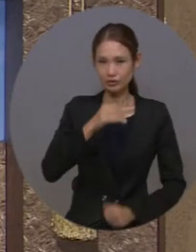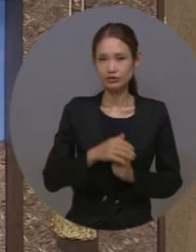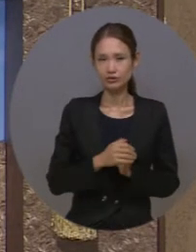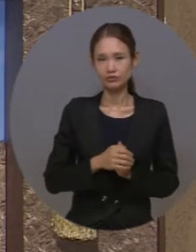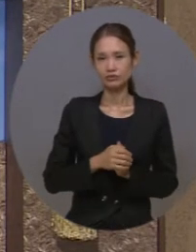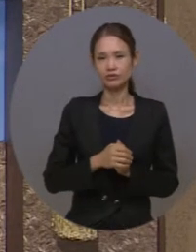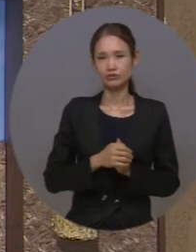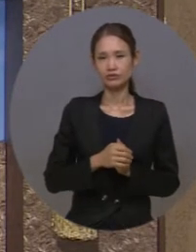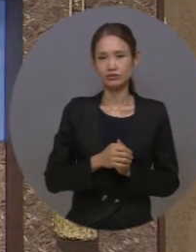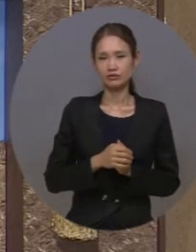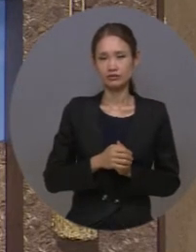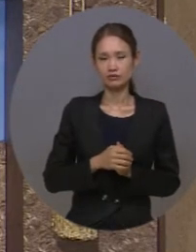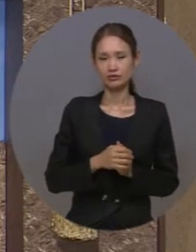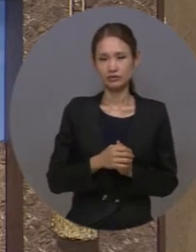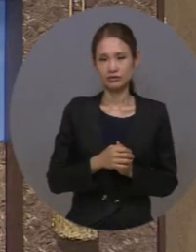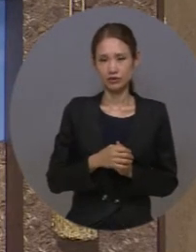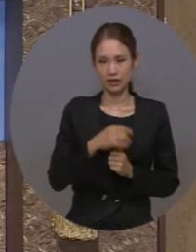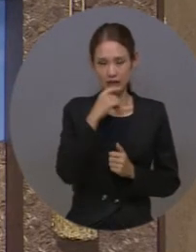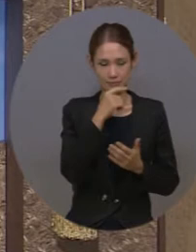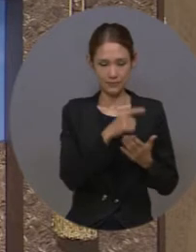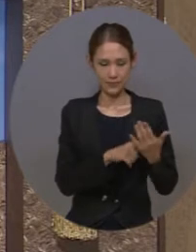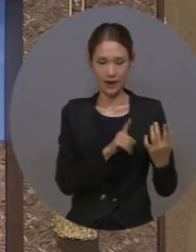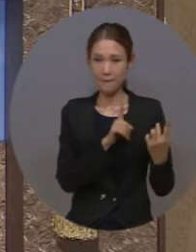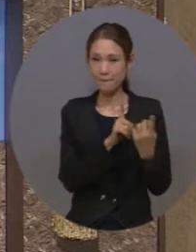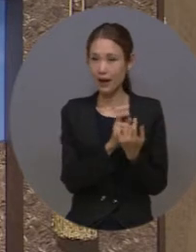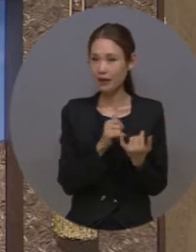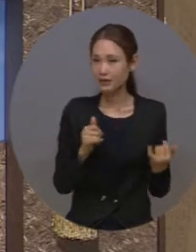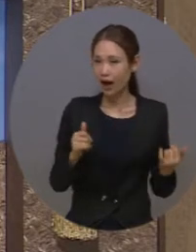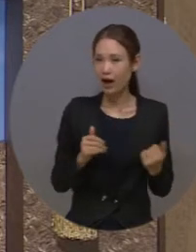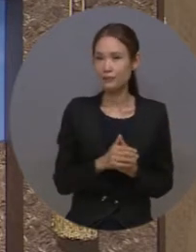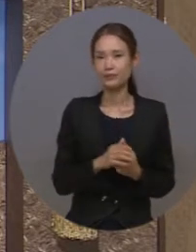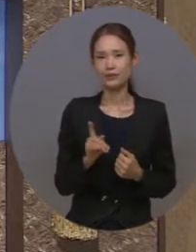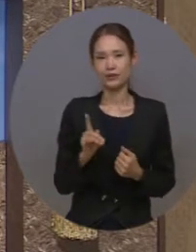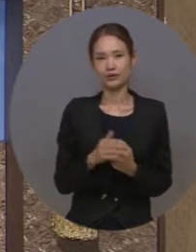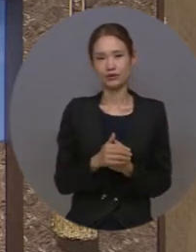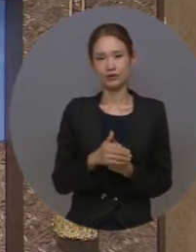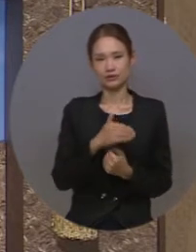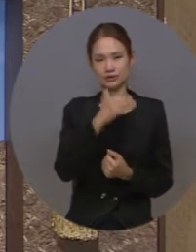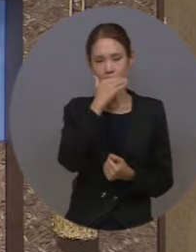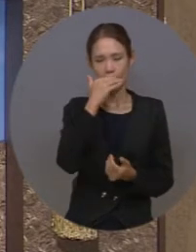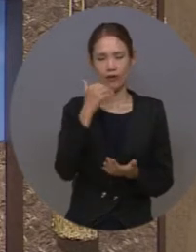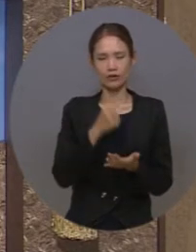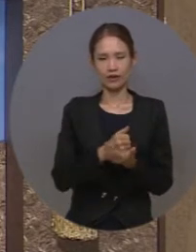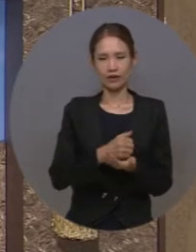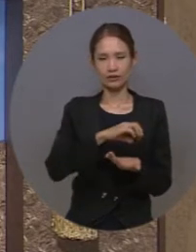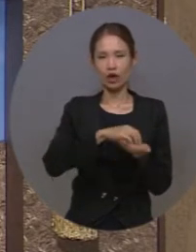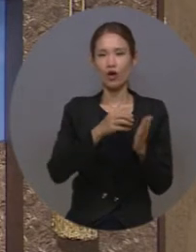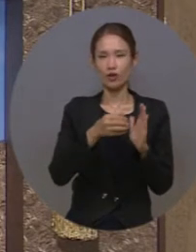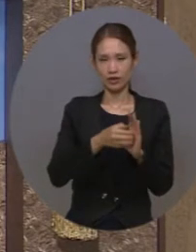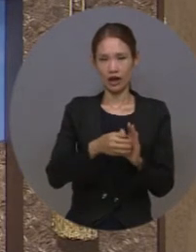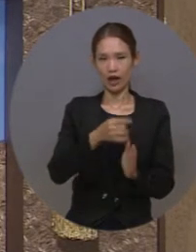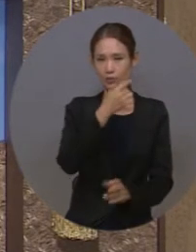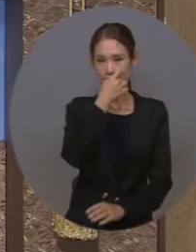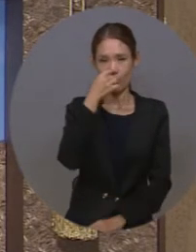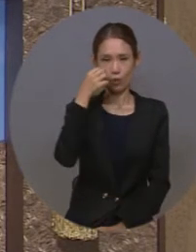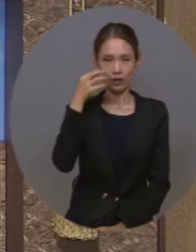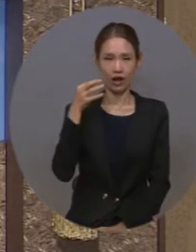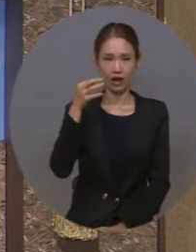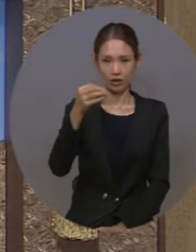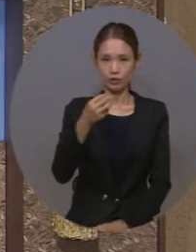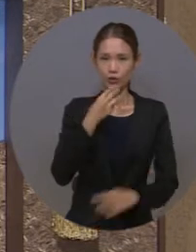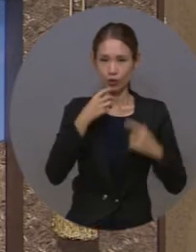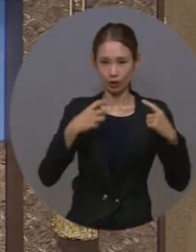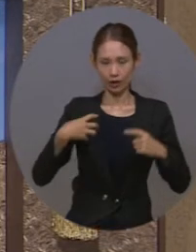어떤 그 하면서 피해 입은 사람들한테 네. 정당한 그 보상을 경기도에서 해주니까 네. 좀 부담감이